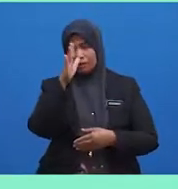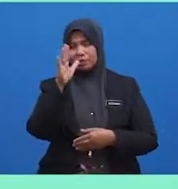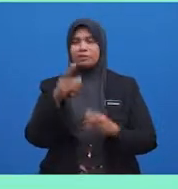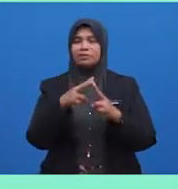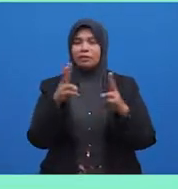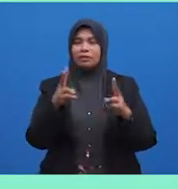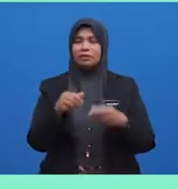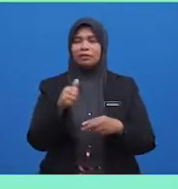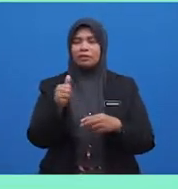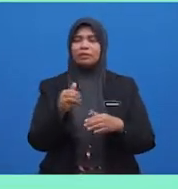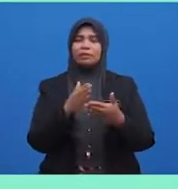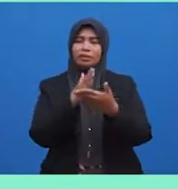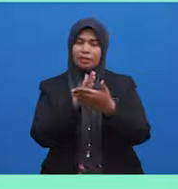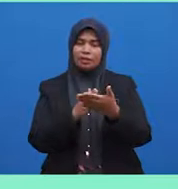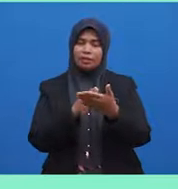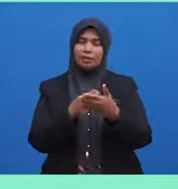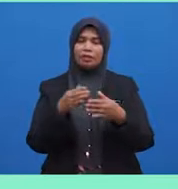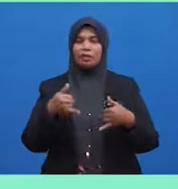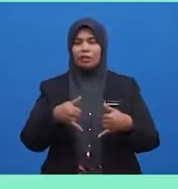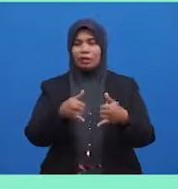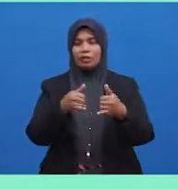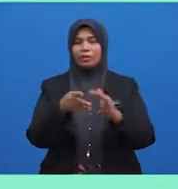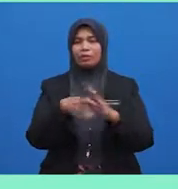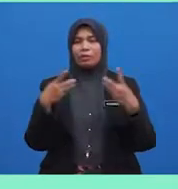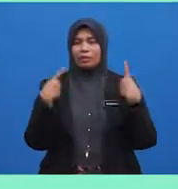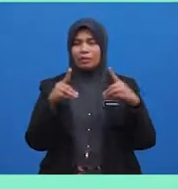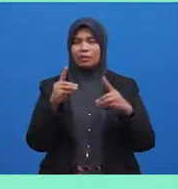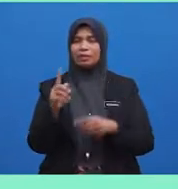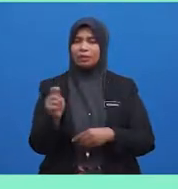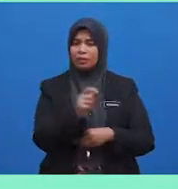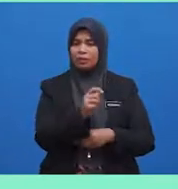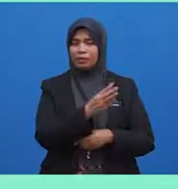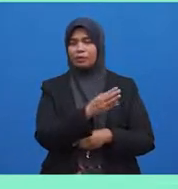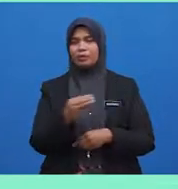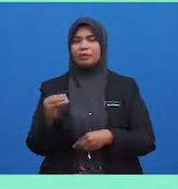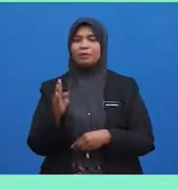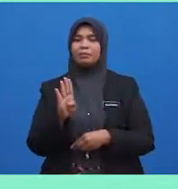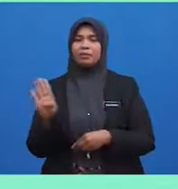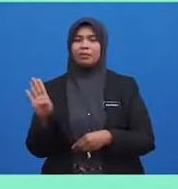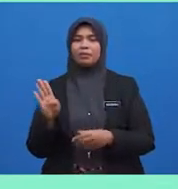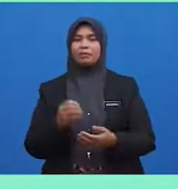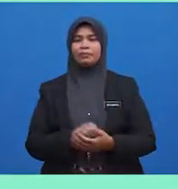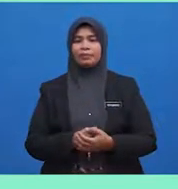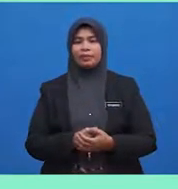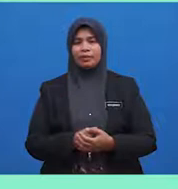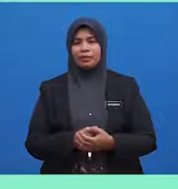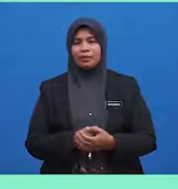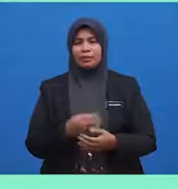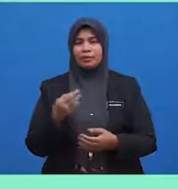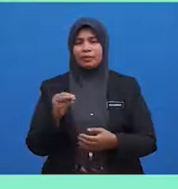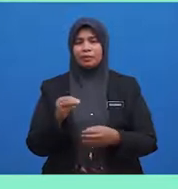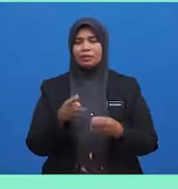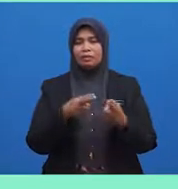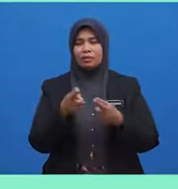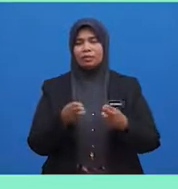di tengah-tengah laluan perdagangan di antara Timur dengan Barat, menarik Portugis berusaha bertapak